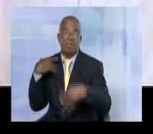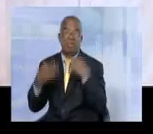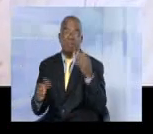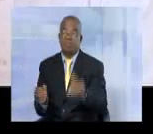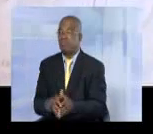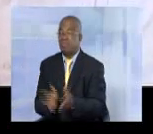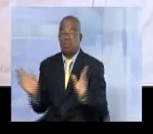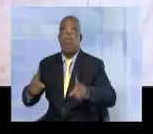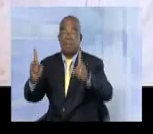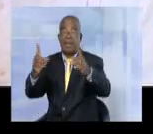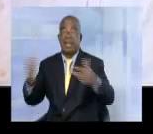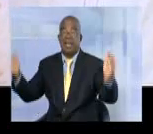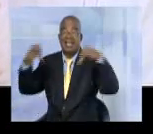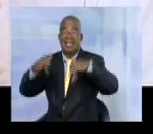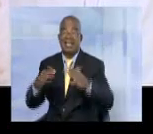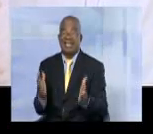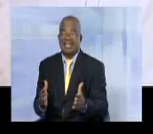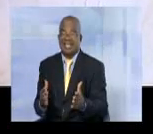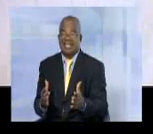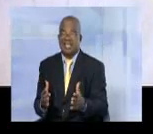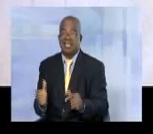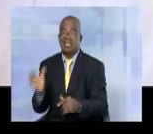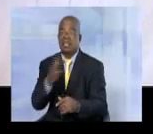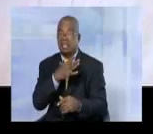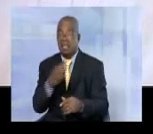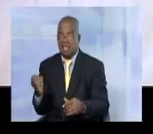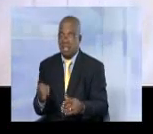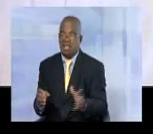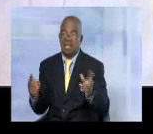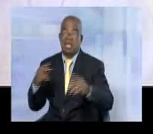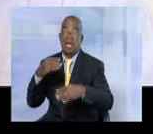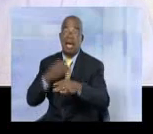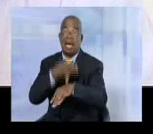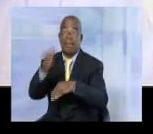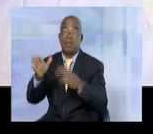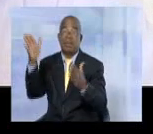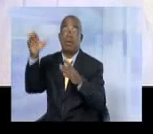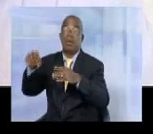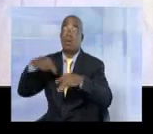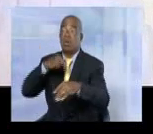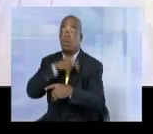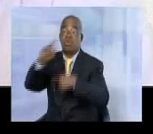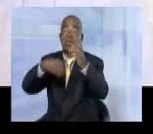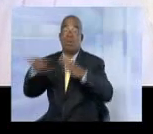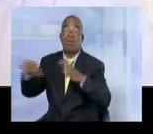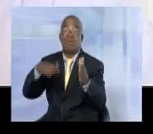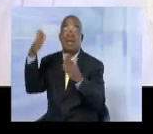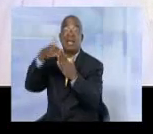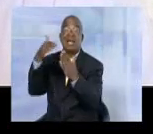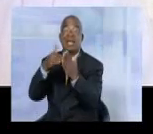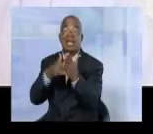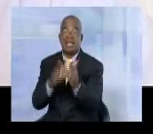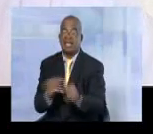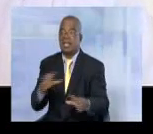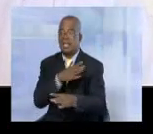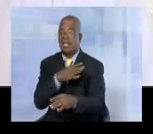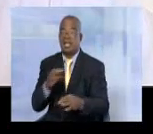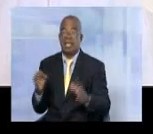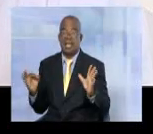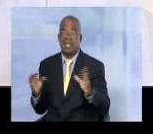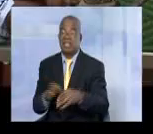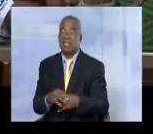train de consulter ces impactés pour évaluer leurs différents troubles qu'ils ont vécu par